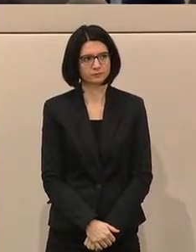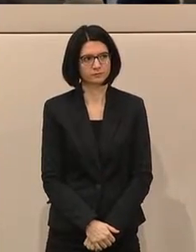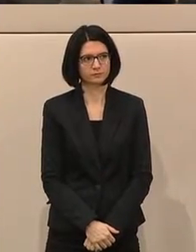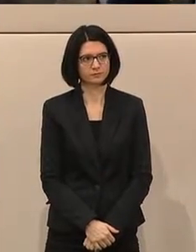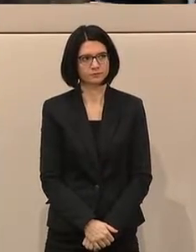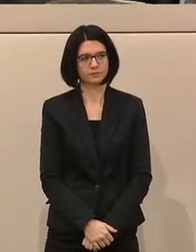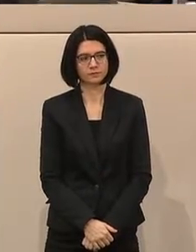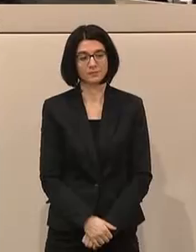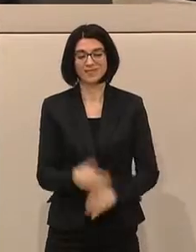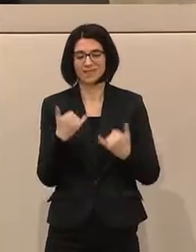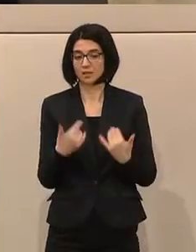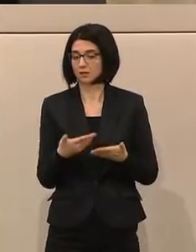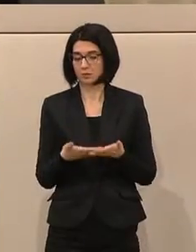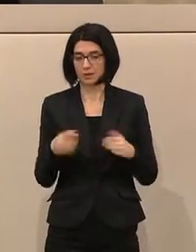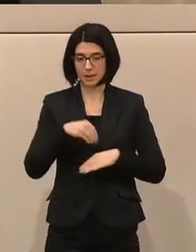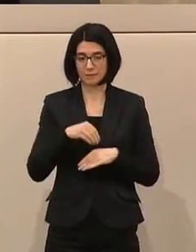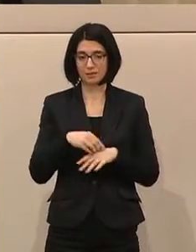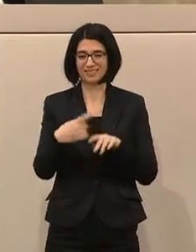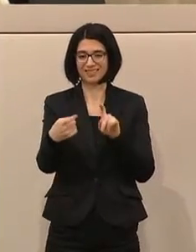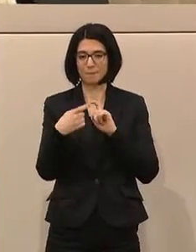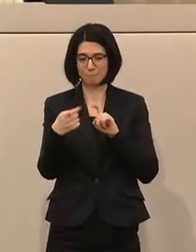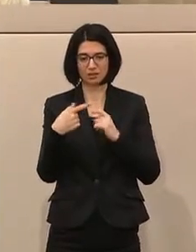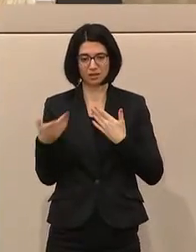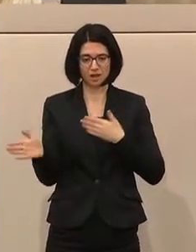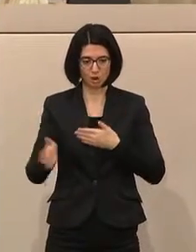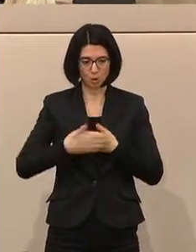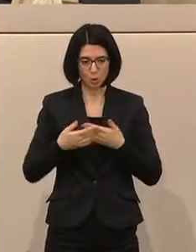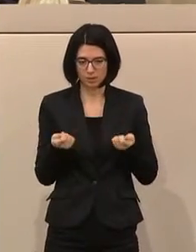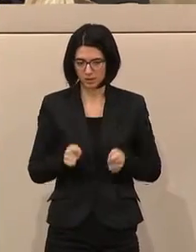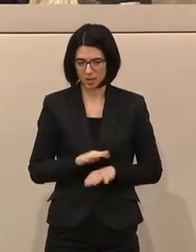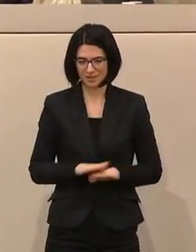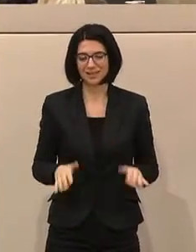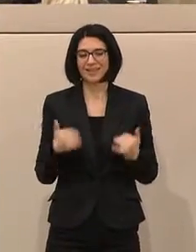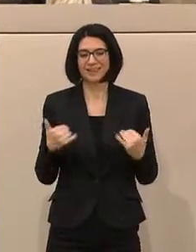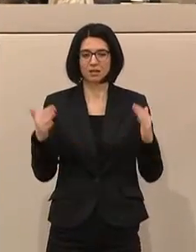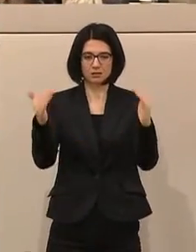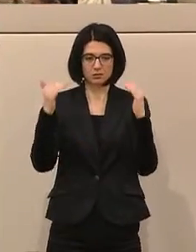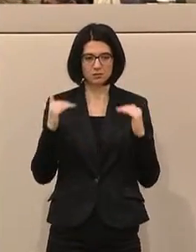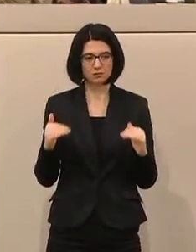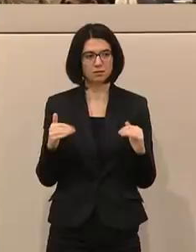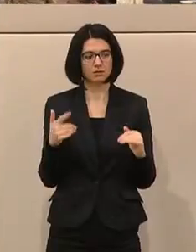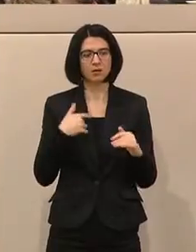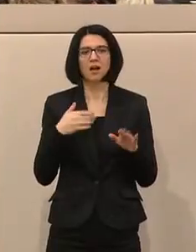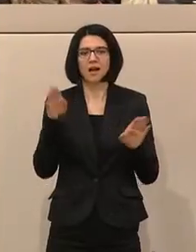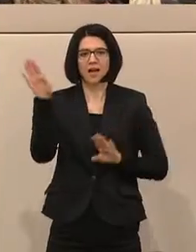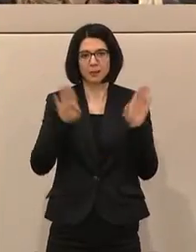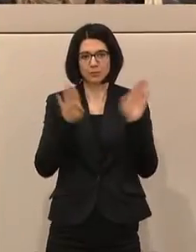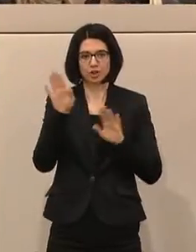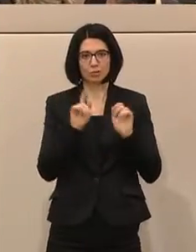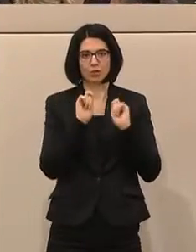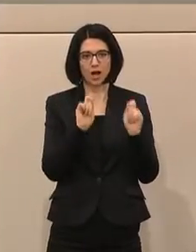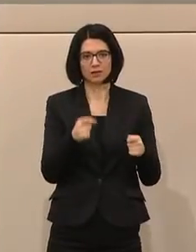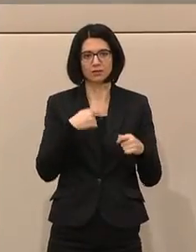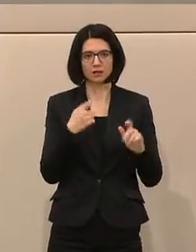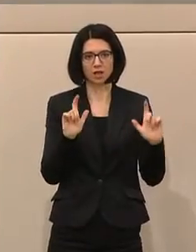Zum Wort ist niemand mehr gemeldet. Die Debatte ist damit geschlossen. Wir kommen nunmehr zur Abstimmung über den Antrag,